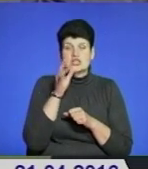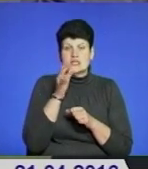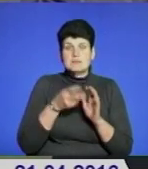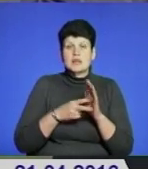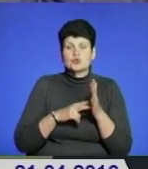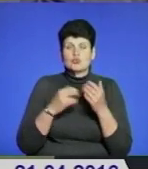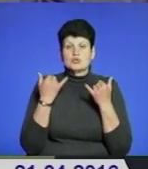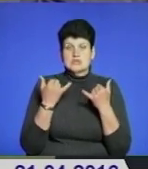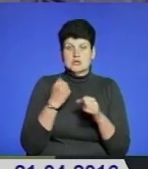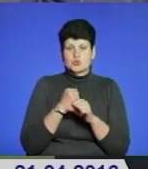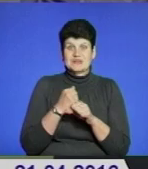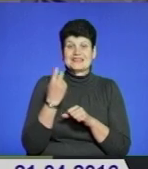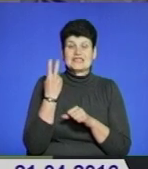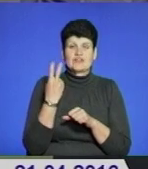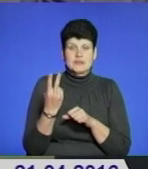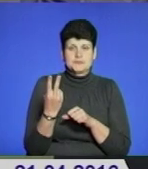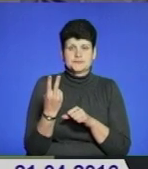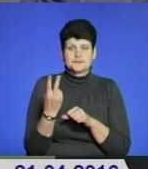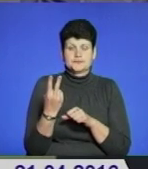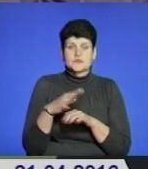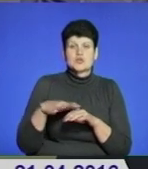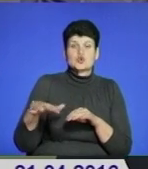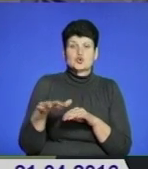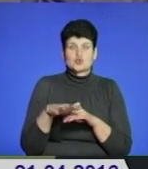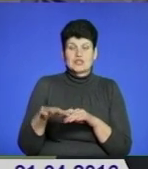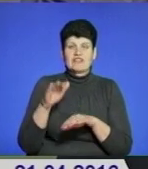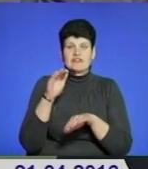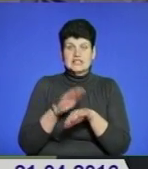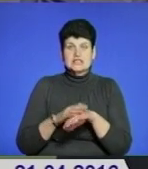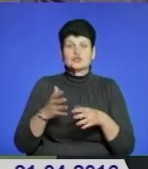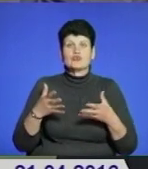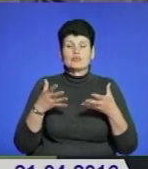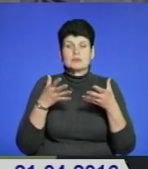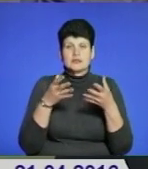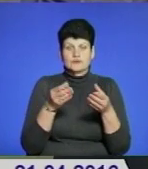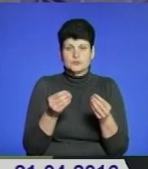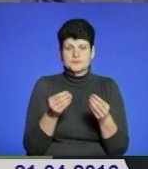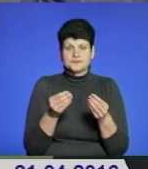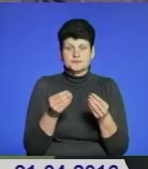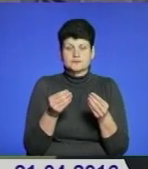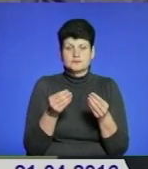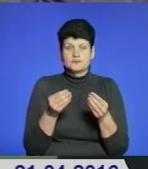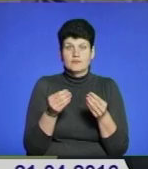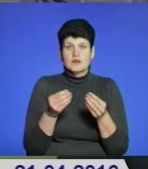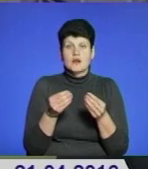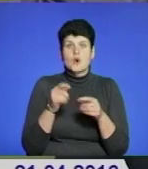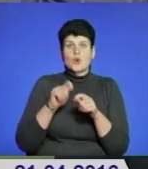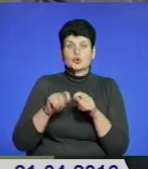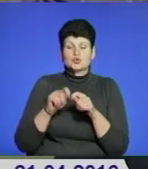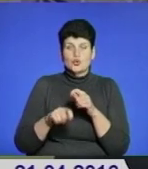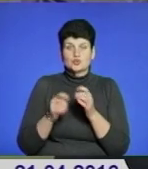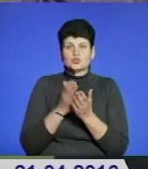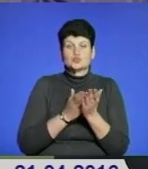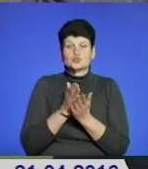зараз робити дві зони фактично впливу, дві зони контролю аварійних служб,